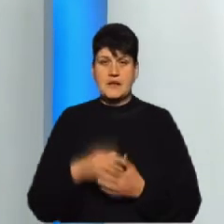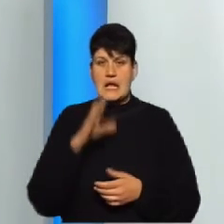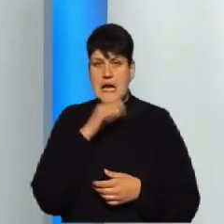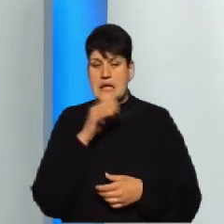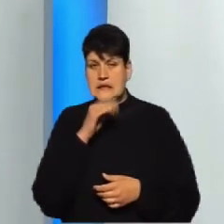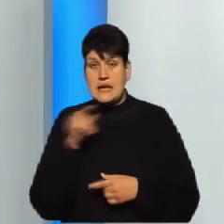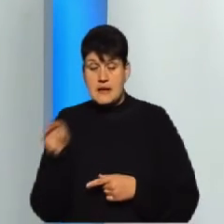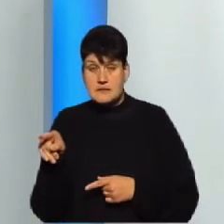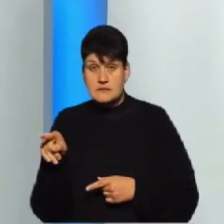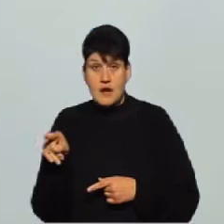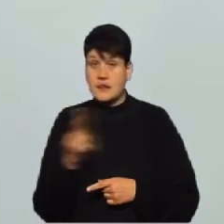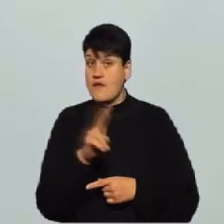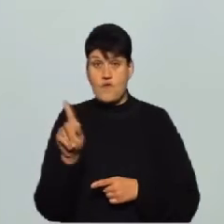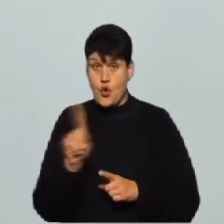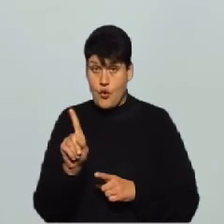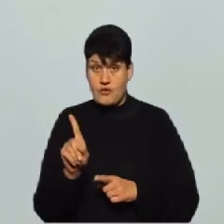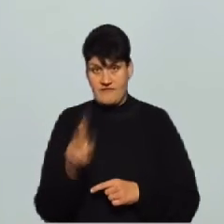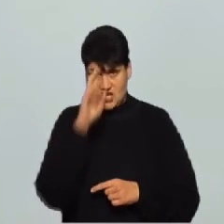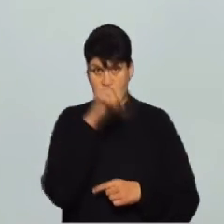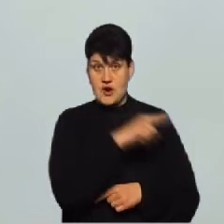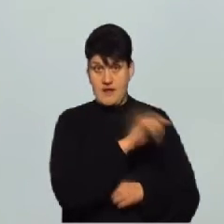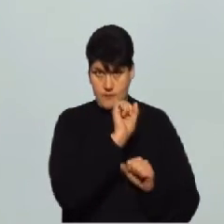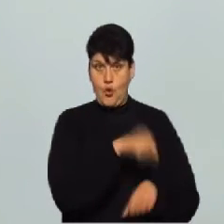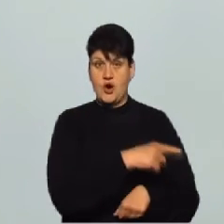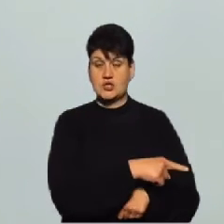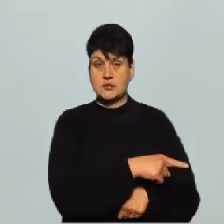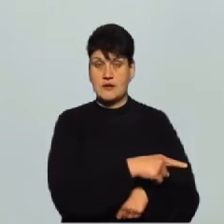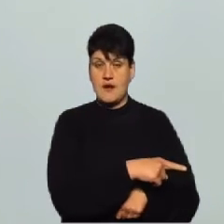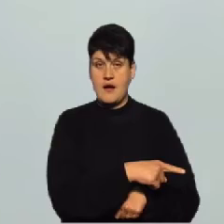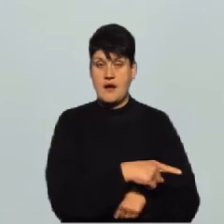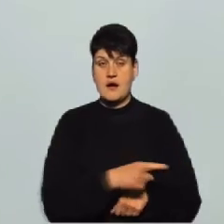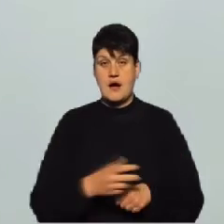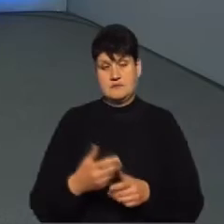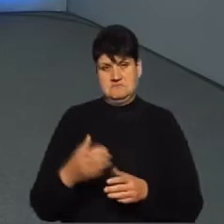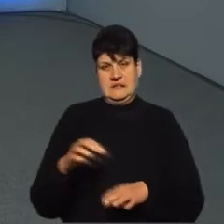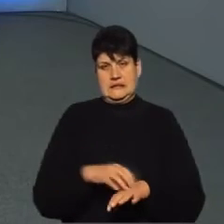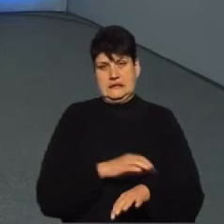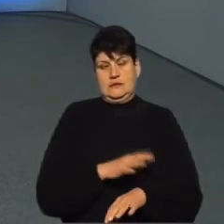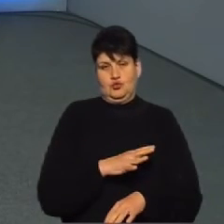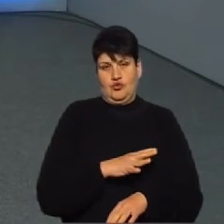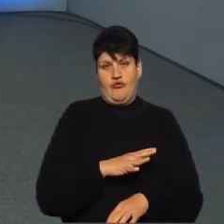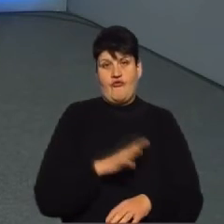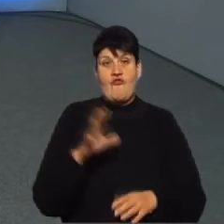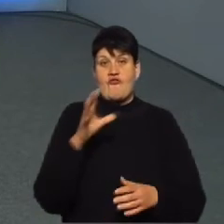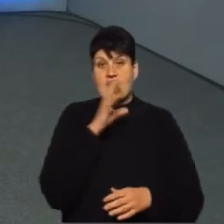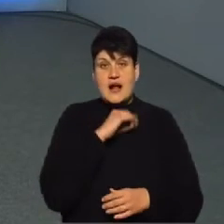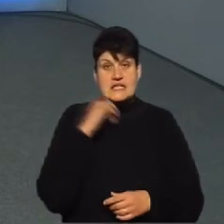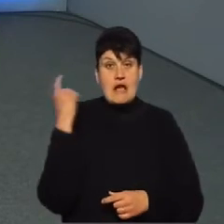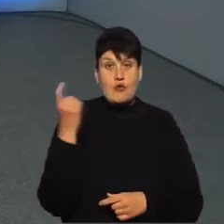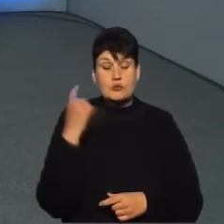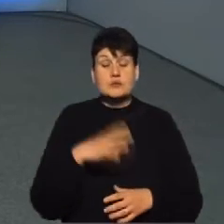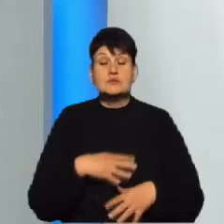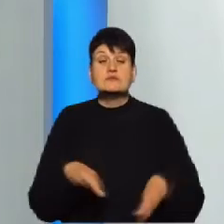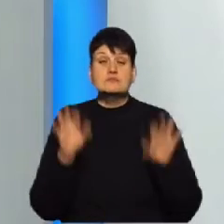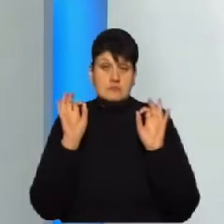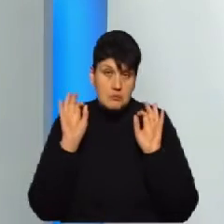а в держави. Це можна. Або це за Радянського Союзу вкрасти в колгоспі, то було за святе. Розумієте? От приклад